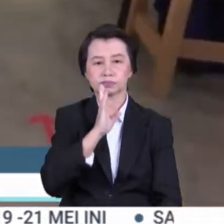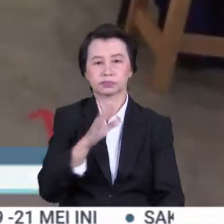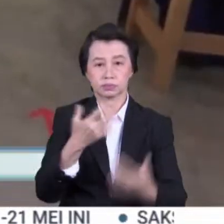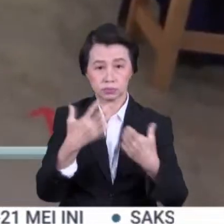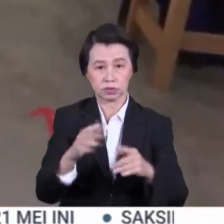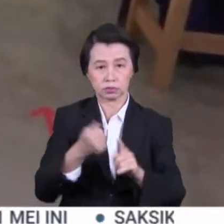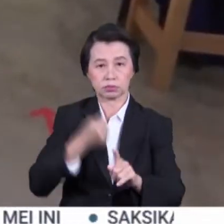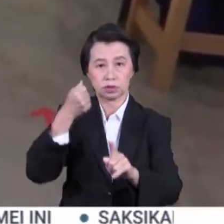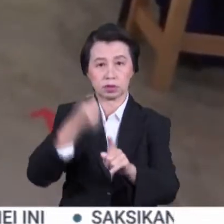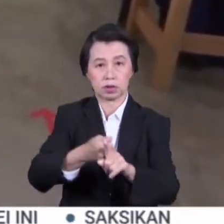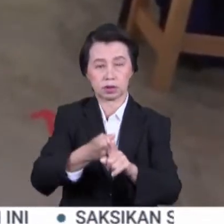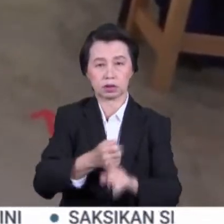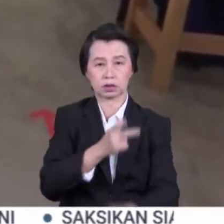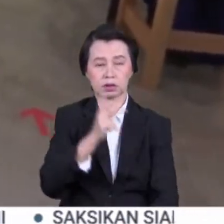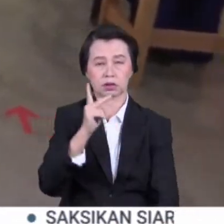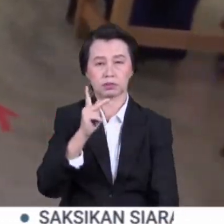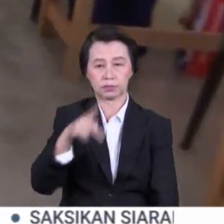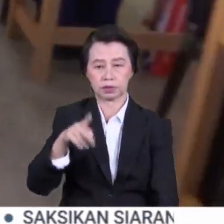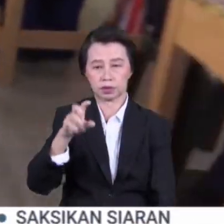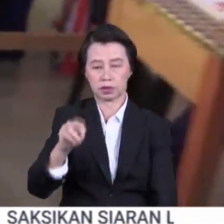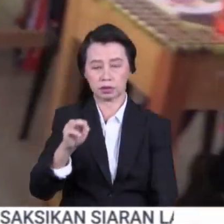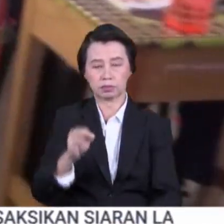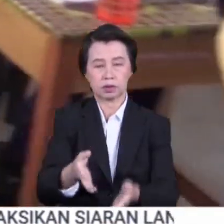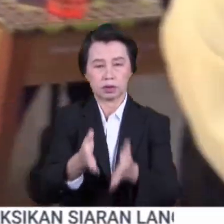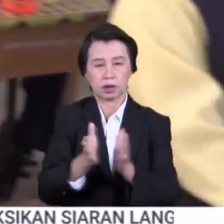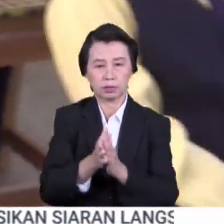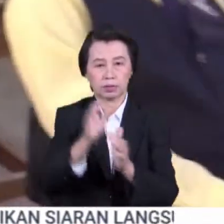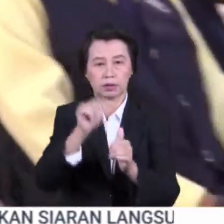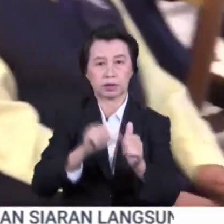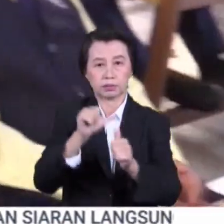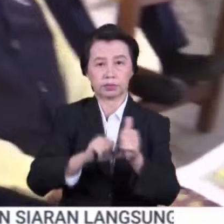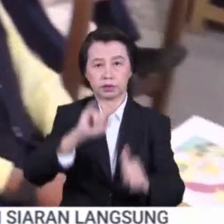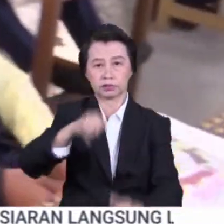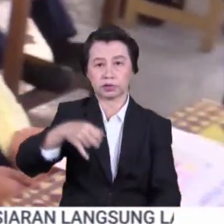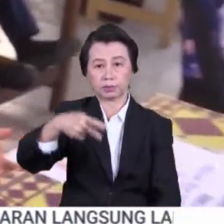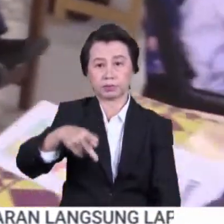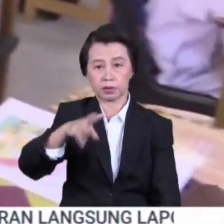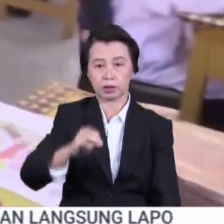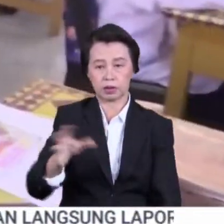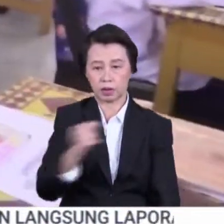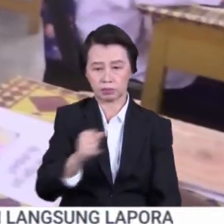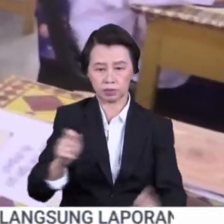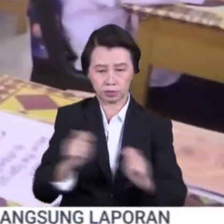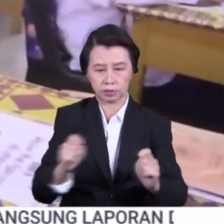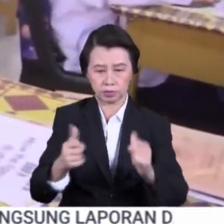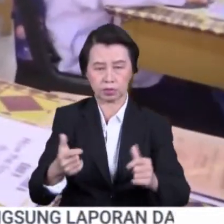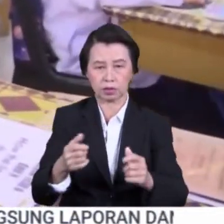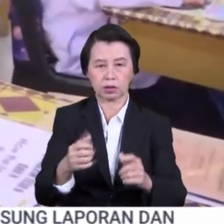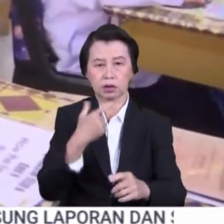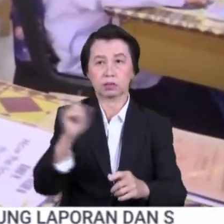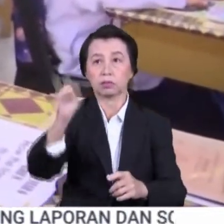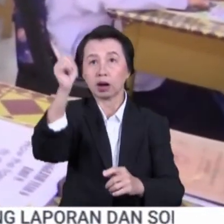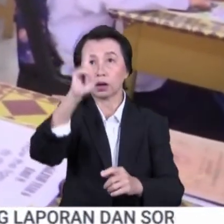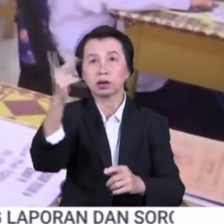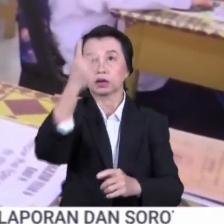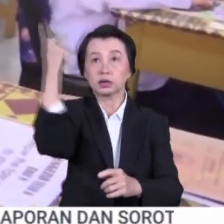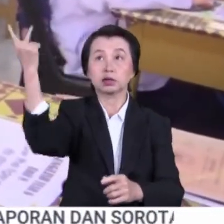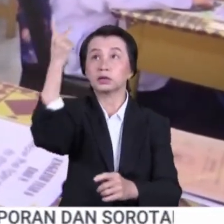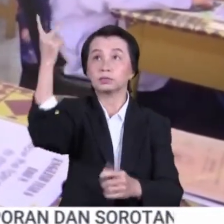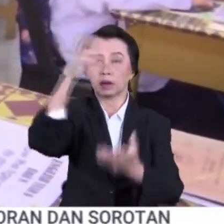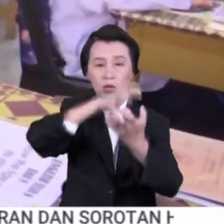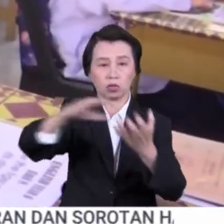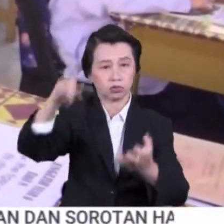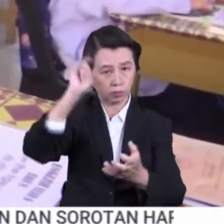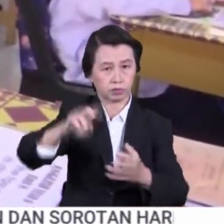susulan arahan Kementerian Pendidikan yang menggesa setiap JPN mengambil langkah segera memulihkan mana-mana kipas yang